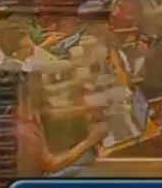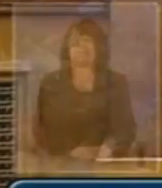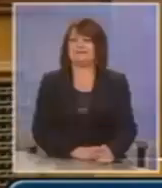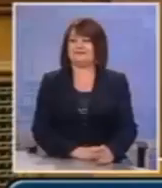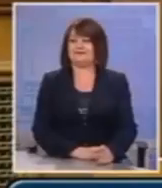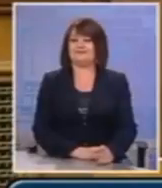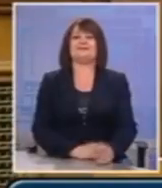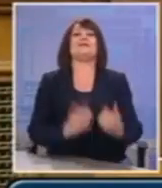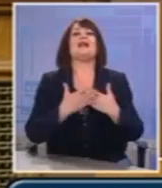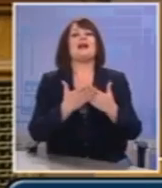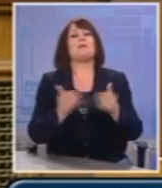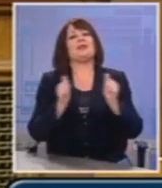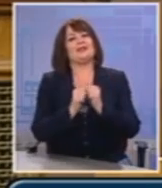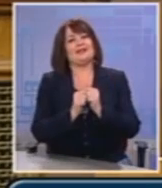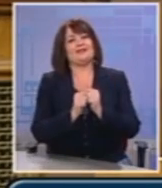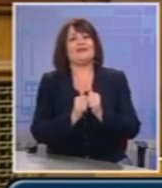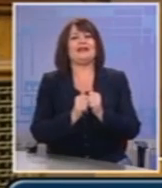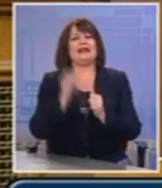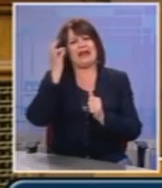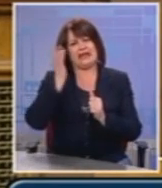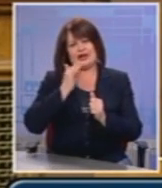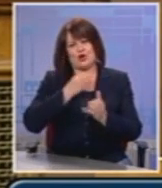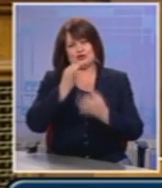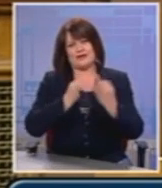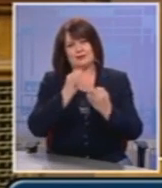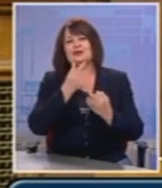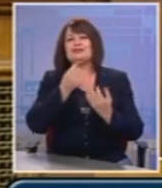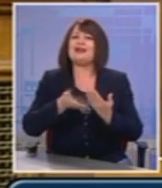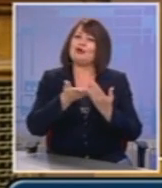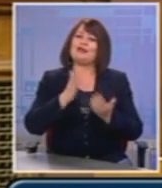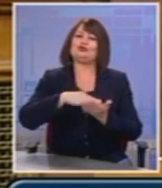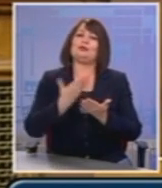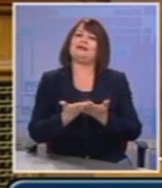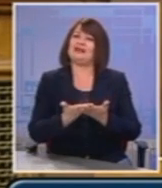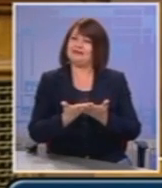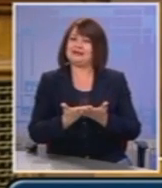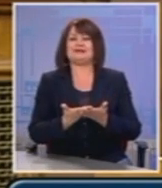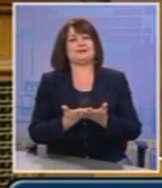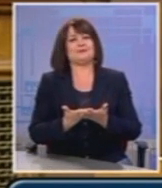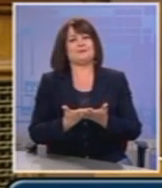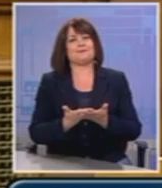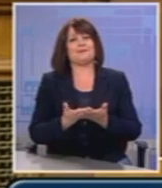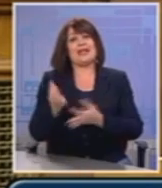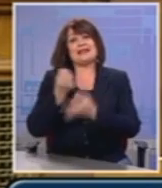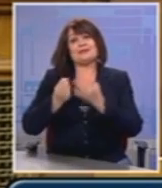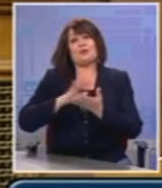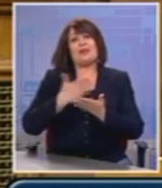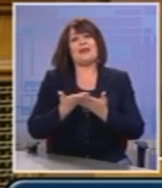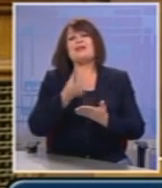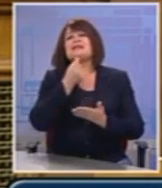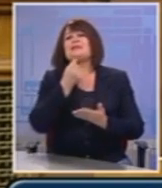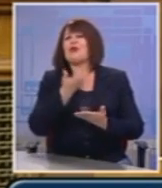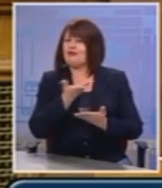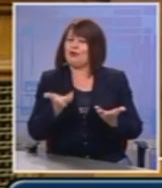αγαπητο σύντροφο θα μιλήσω γαλλικά για να διευκολύνω τη μετάφραση έτσι μου είπαν οι διερμηνείς είναι πιο